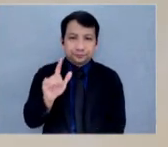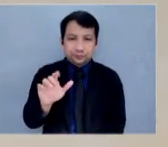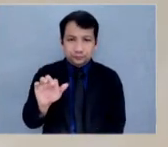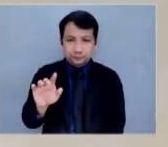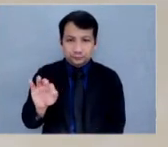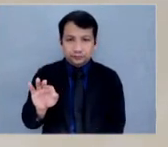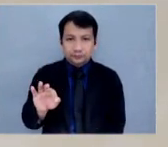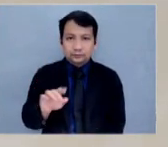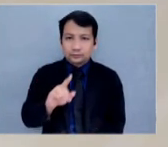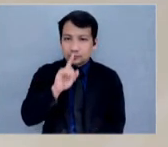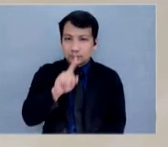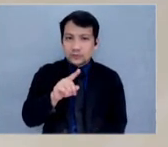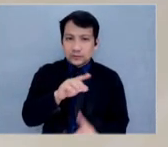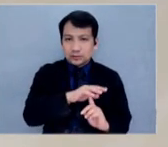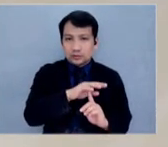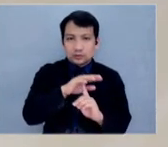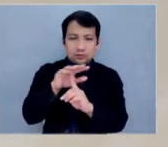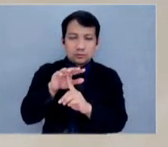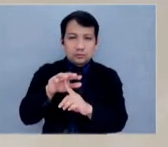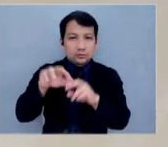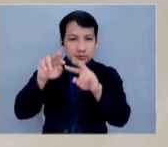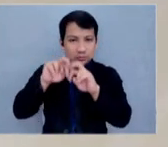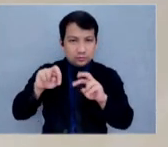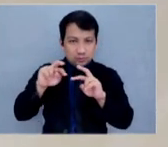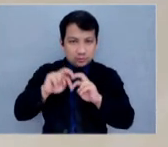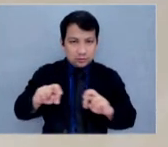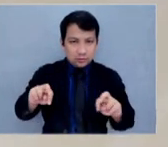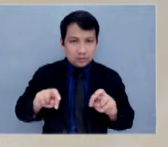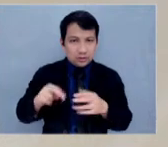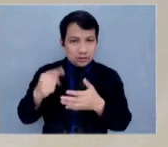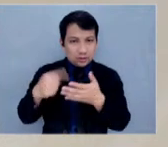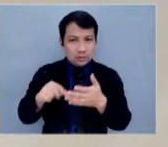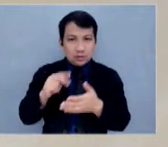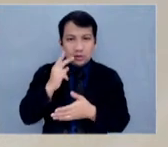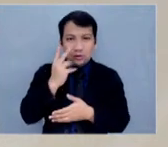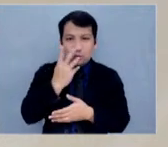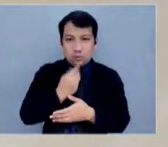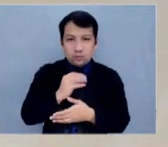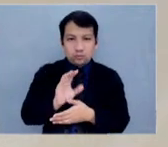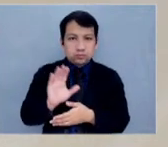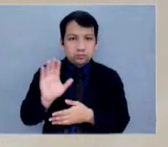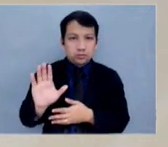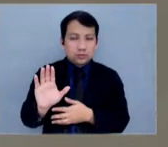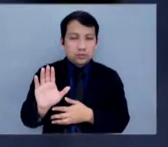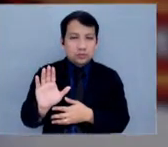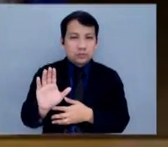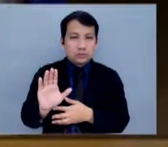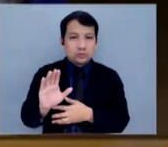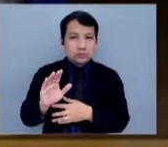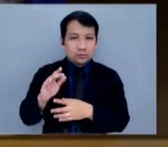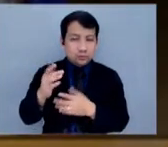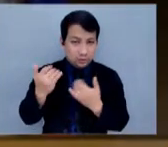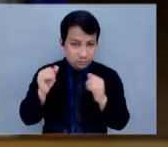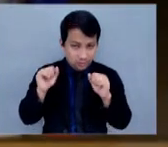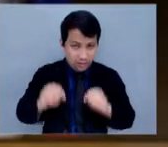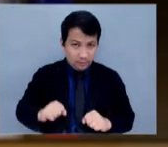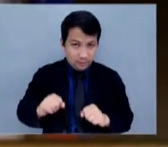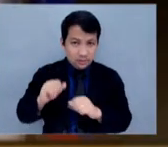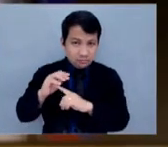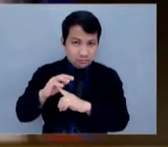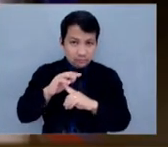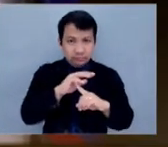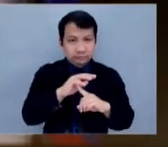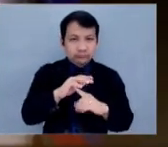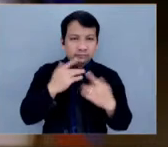a very thorough inspection to determine yung kanyang airworthiness. Nakikiramay naman